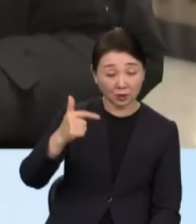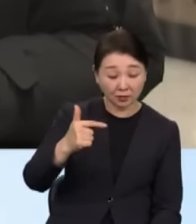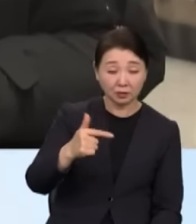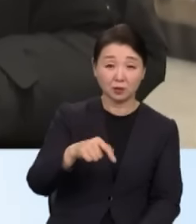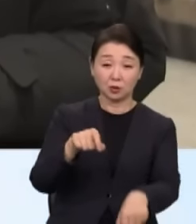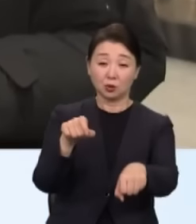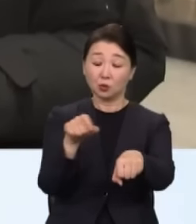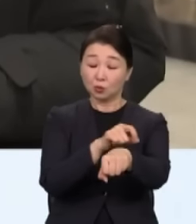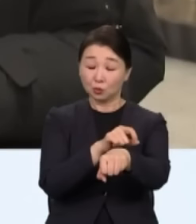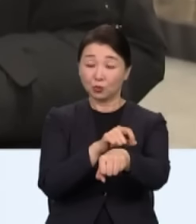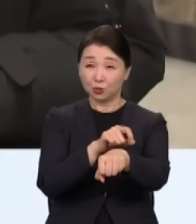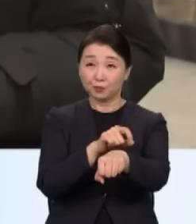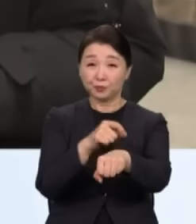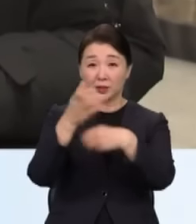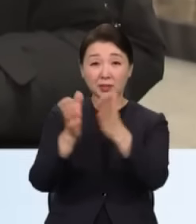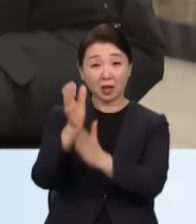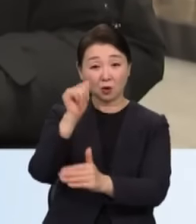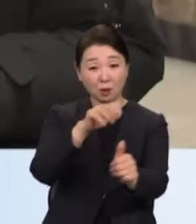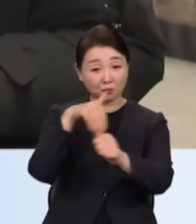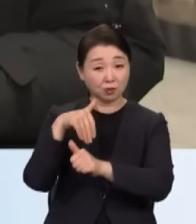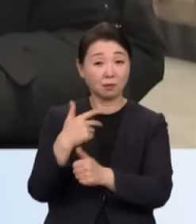특수전 사령관이 소환됐죠.